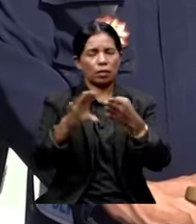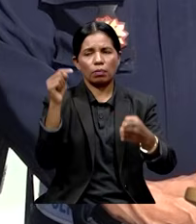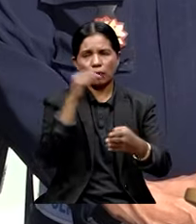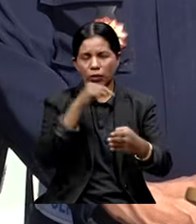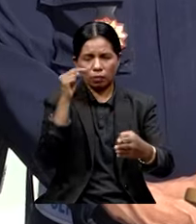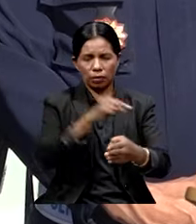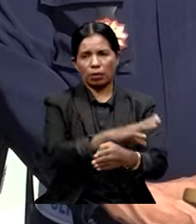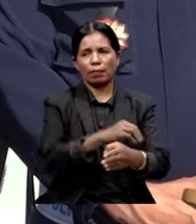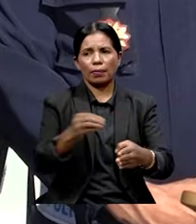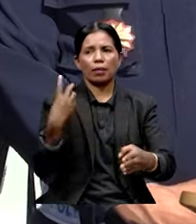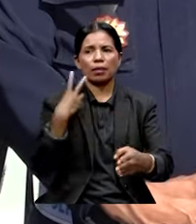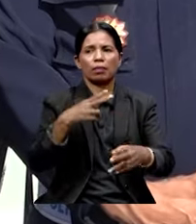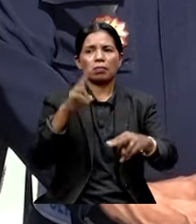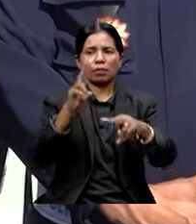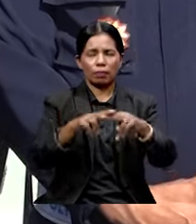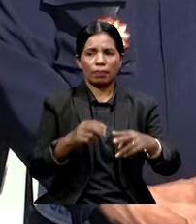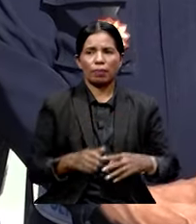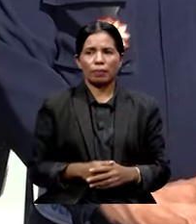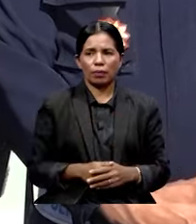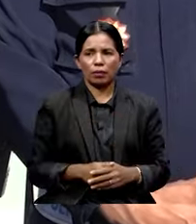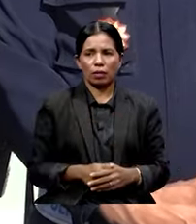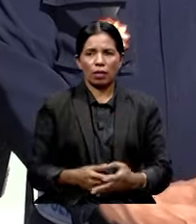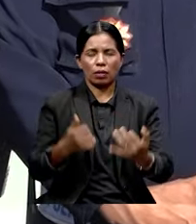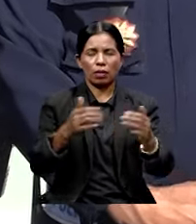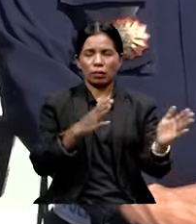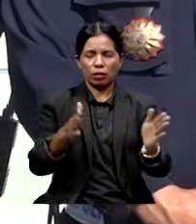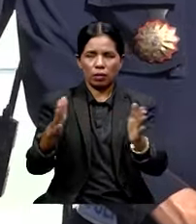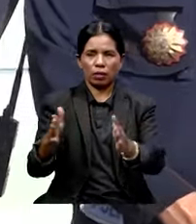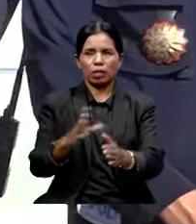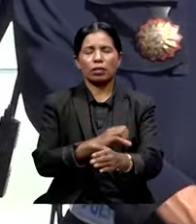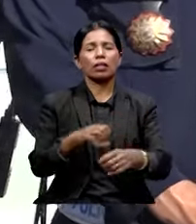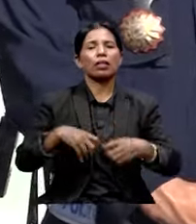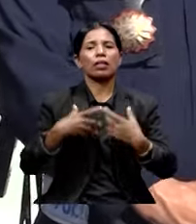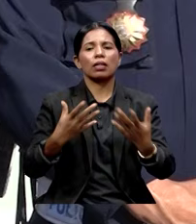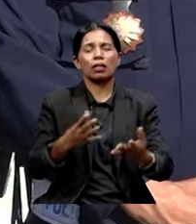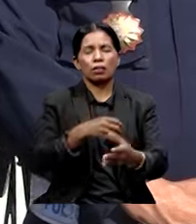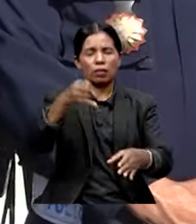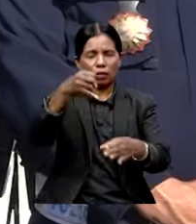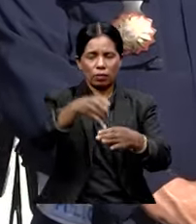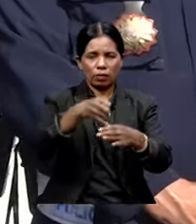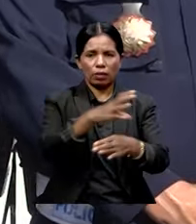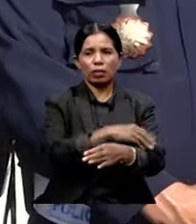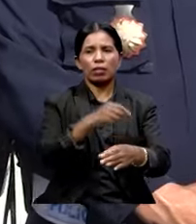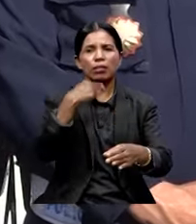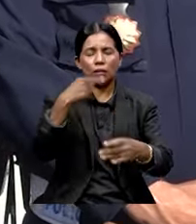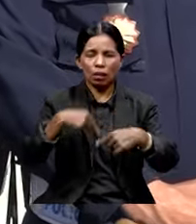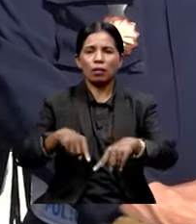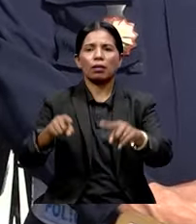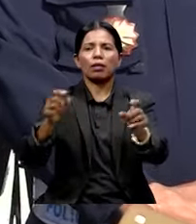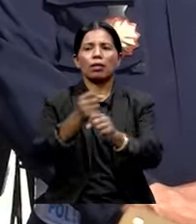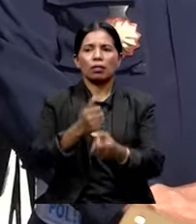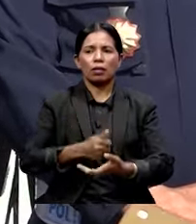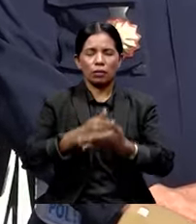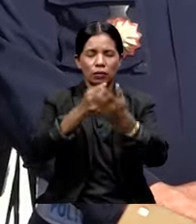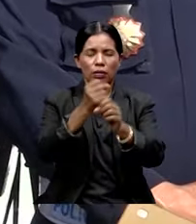ba tir misa ita ba tur falia kadia laran buat ne lawan aku rada ki ala proses ela ne atu hira mas se maka involve ya laran se maka ba ana ba paratu ajuda paratu